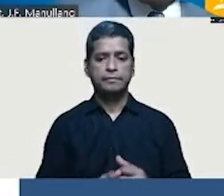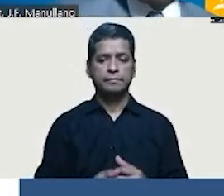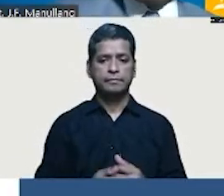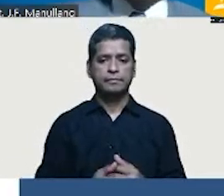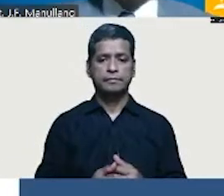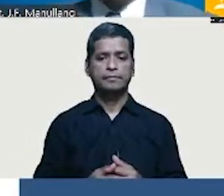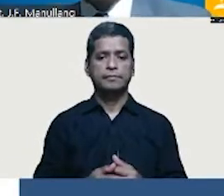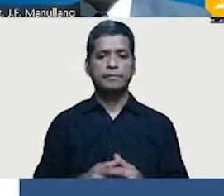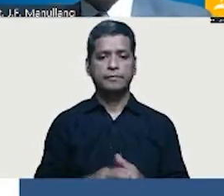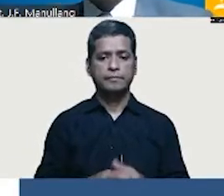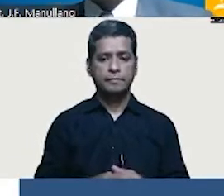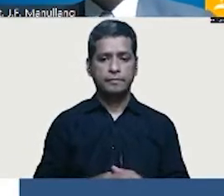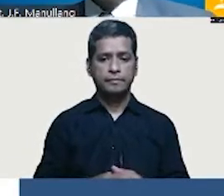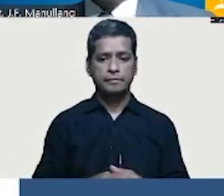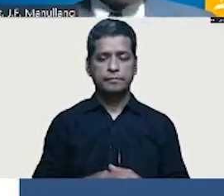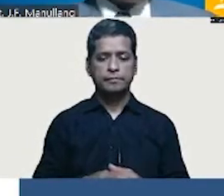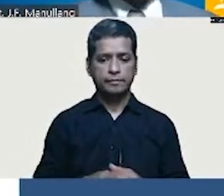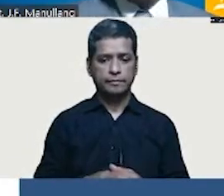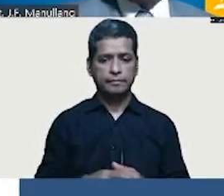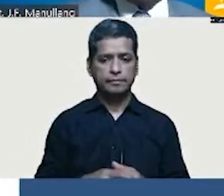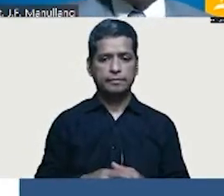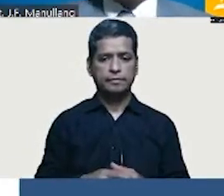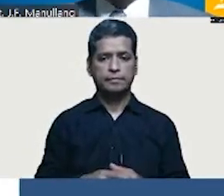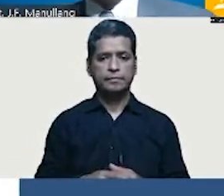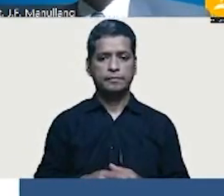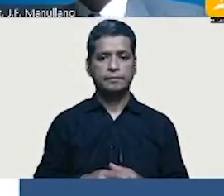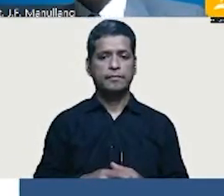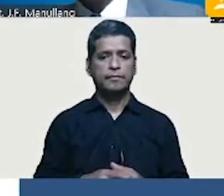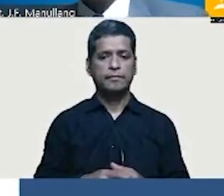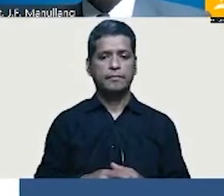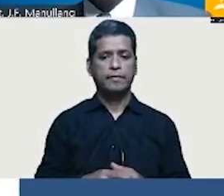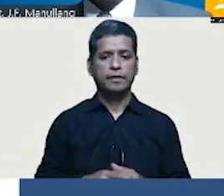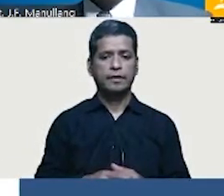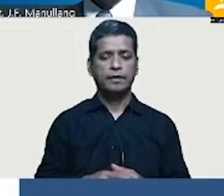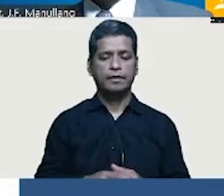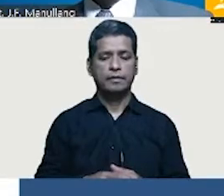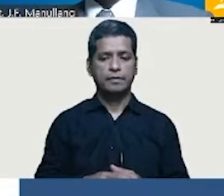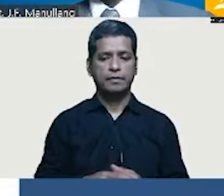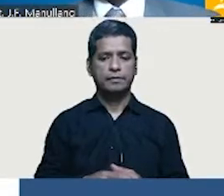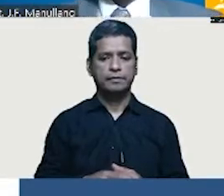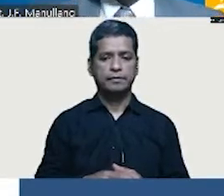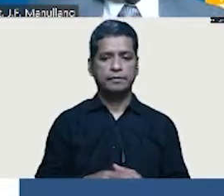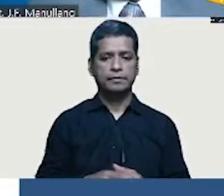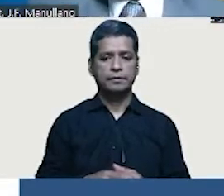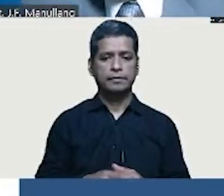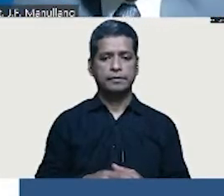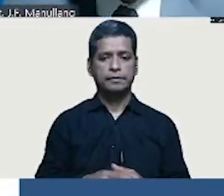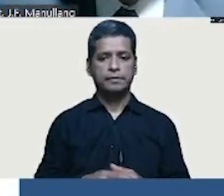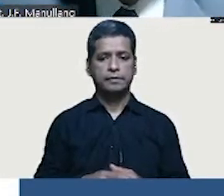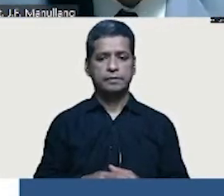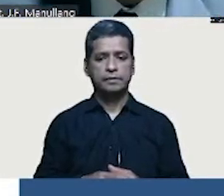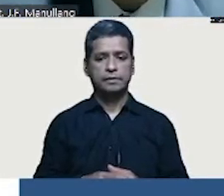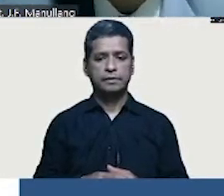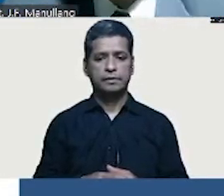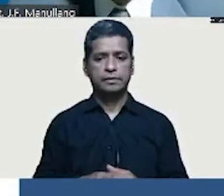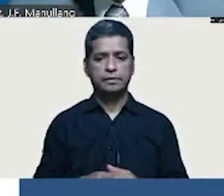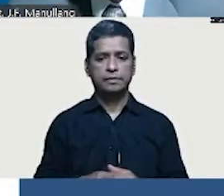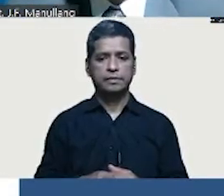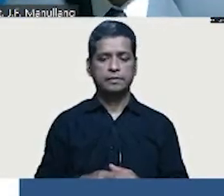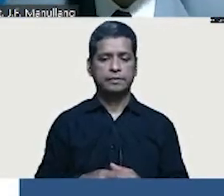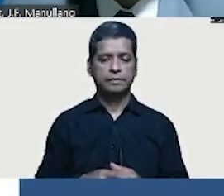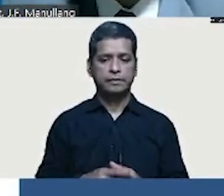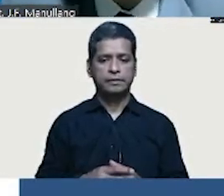pastense baru kefir bukan past tense present and future' dengan pria lain ia selalu real